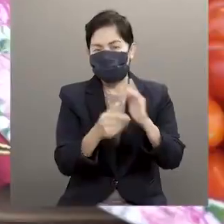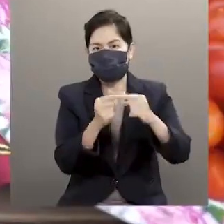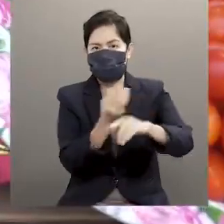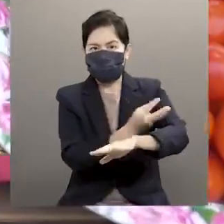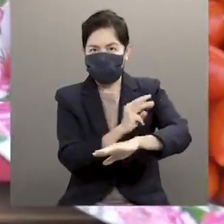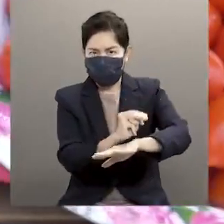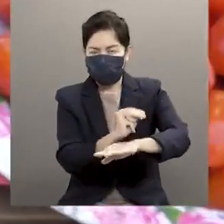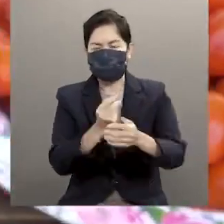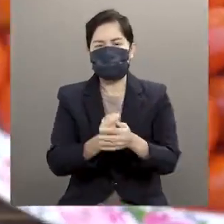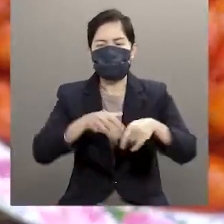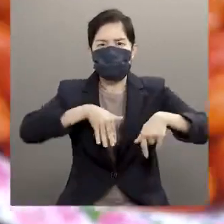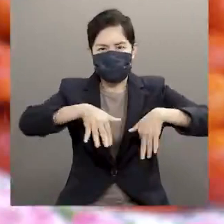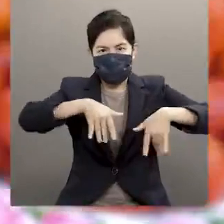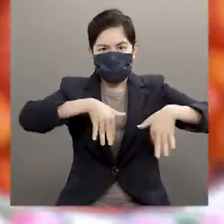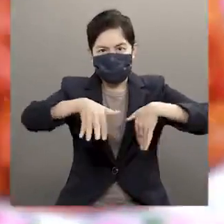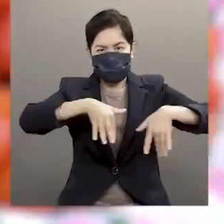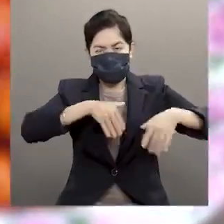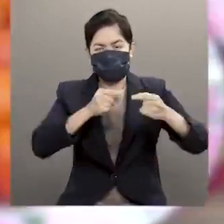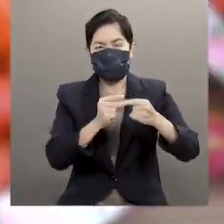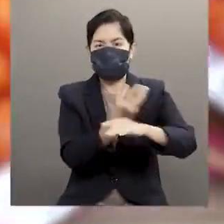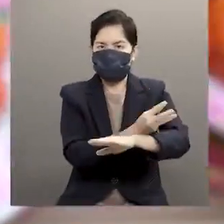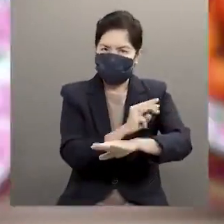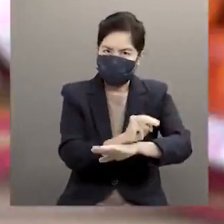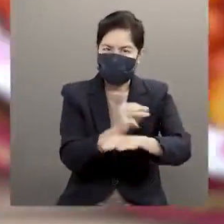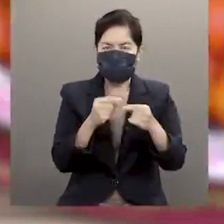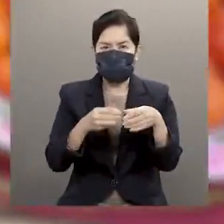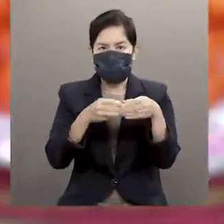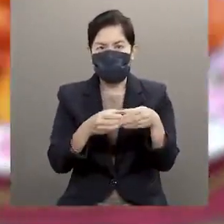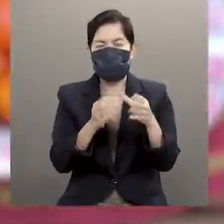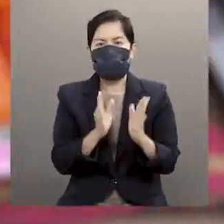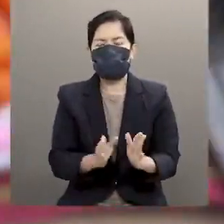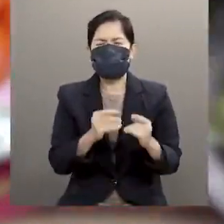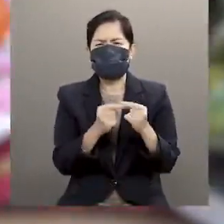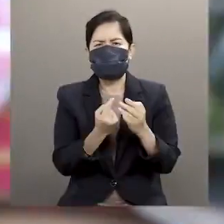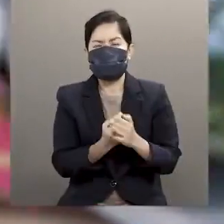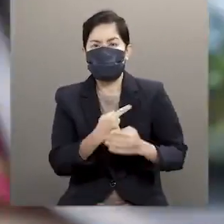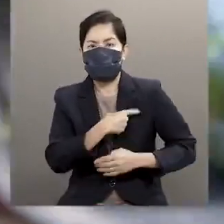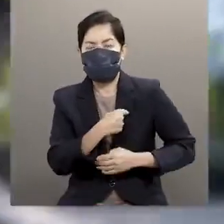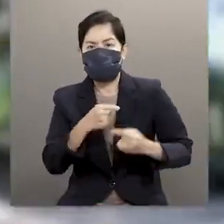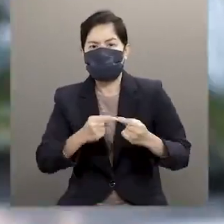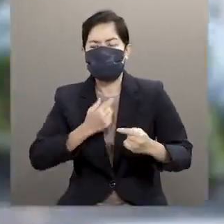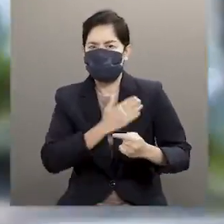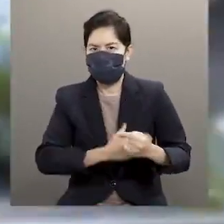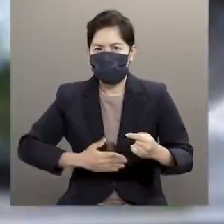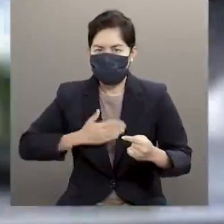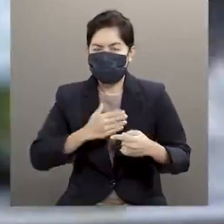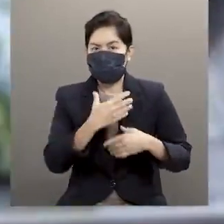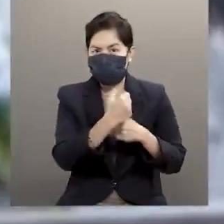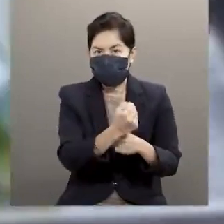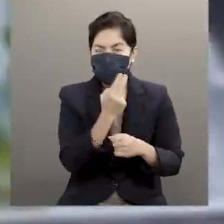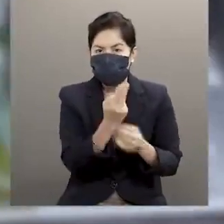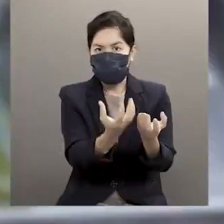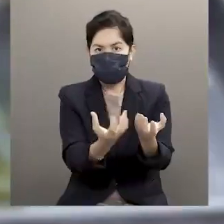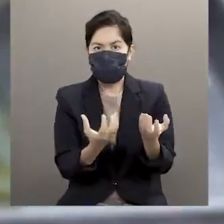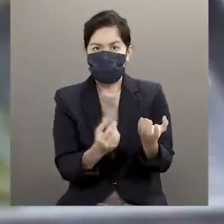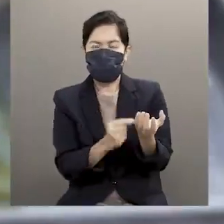คามและผู้ชมที่รกสุขภาพหายคน บอกเป็เสยงเดวกันว่าได้เหนความอดมสมบูณของอาหารพื้นบ้านใกล้ตัวและเห็นตั